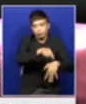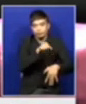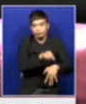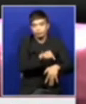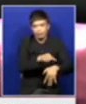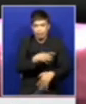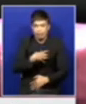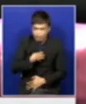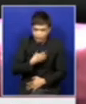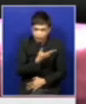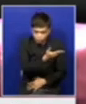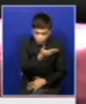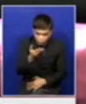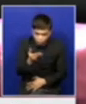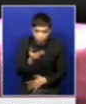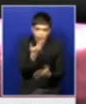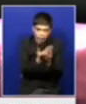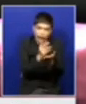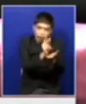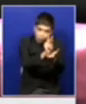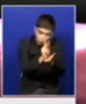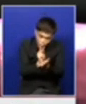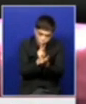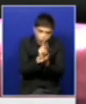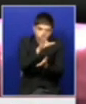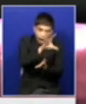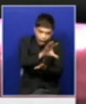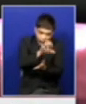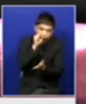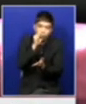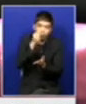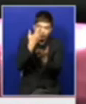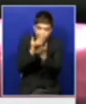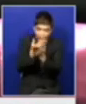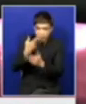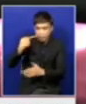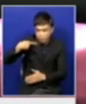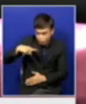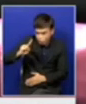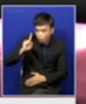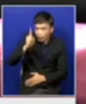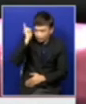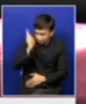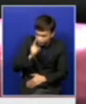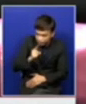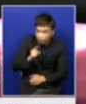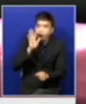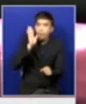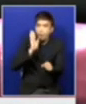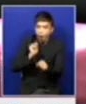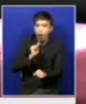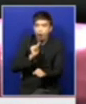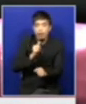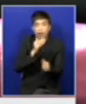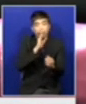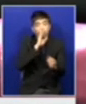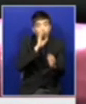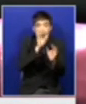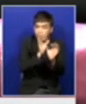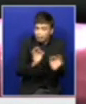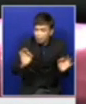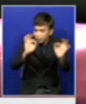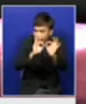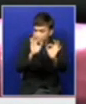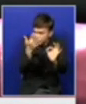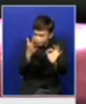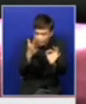งินมาใช้เฉพาะเท่าที่จำเป็นเท่านั้นโครงการใดที่ไม่ใช่เรื่องเร่งด่วนควรใช้งบประมาณประจำปีปกติมิฉะนั้นหลังจาก